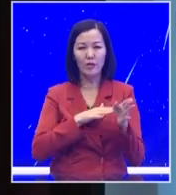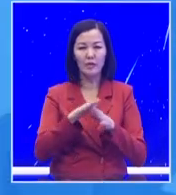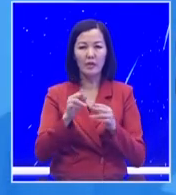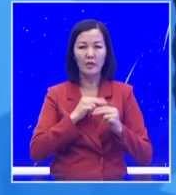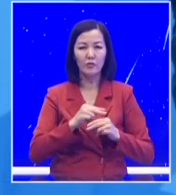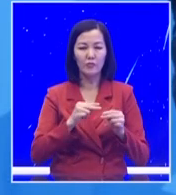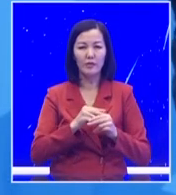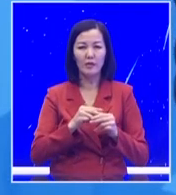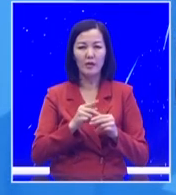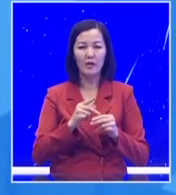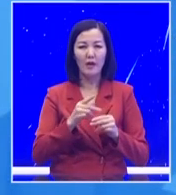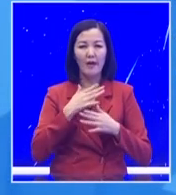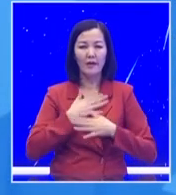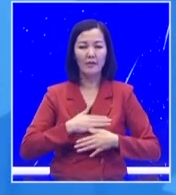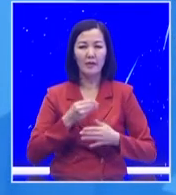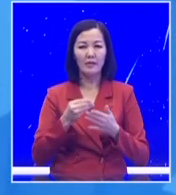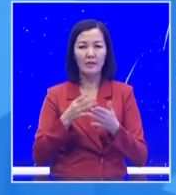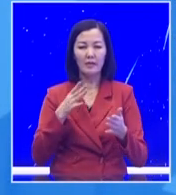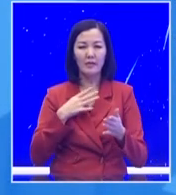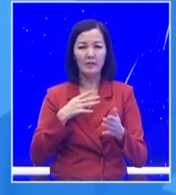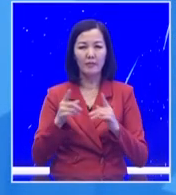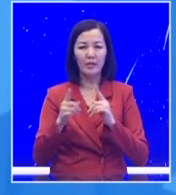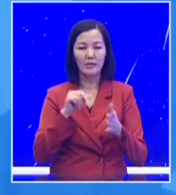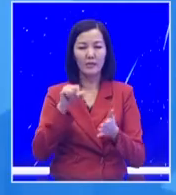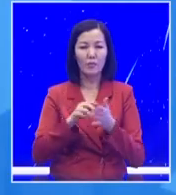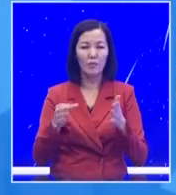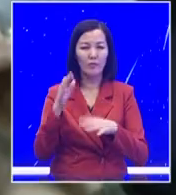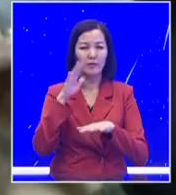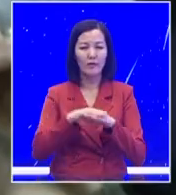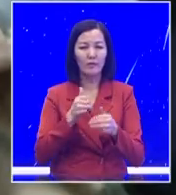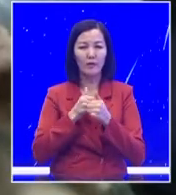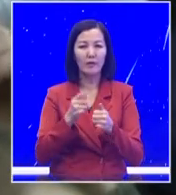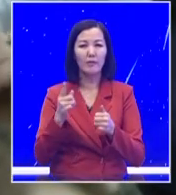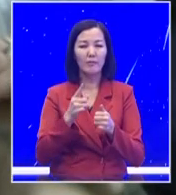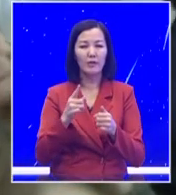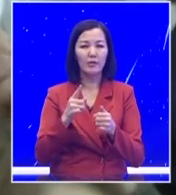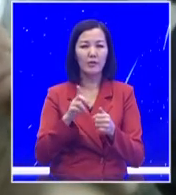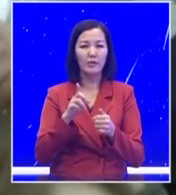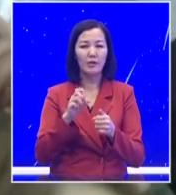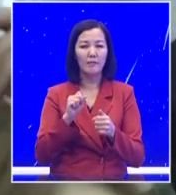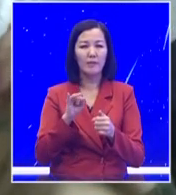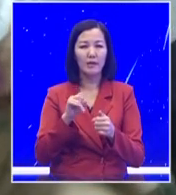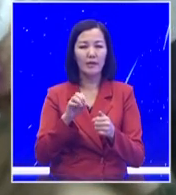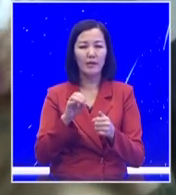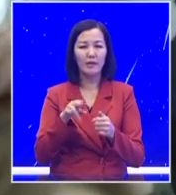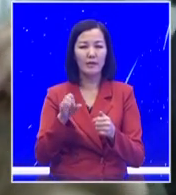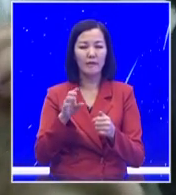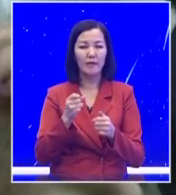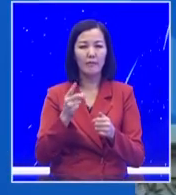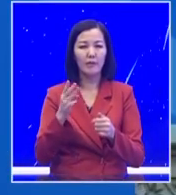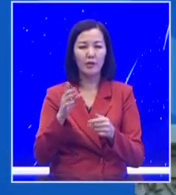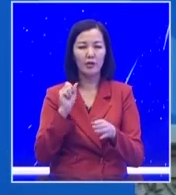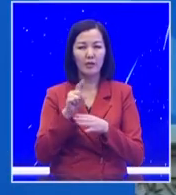жұмысына қанағаттанды. Есеп беру жиынына қатысқан облыс әкімінің орынбасары биылға Талғат Байеділовке бірқатар тапсырма